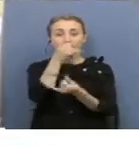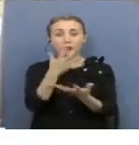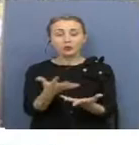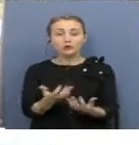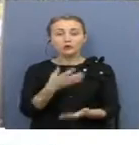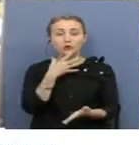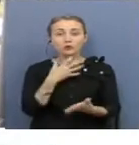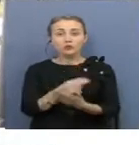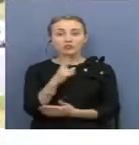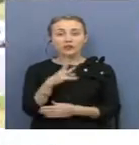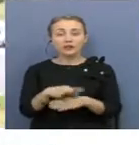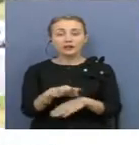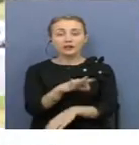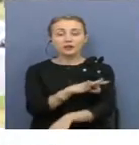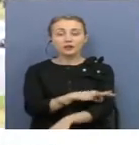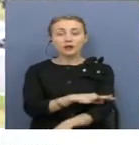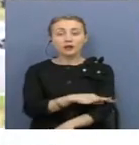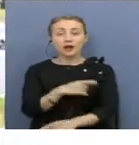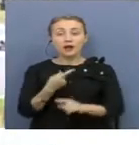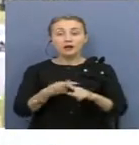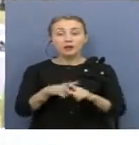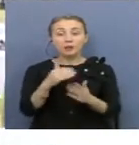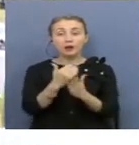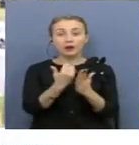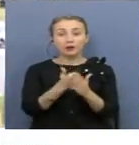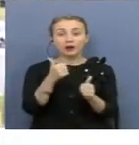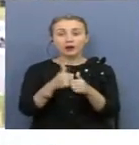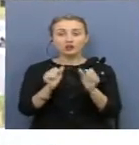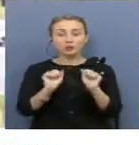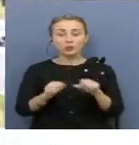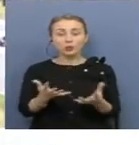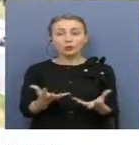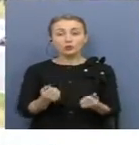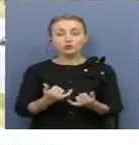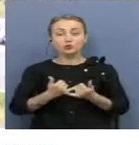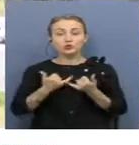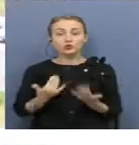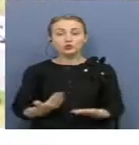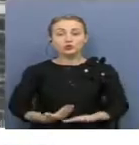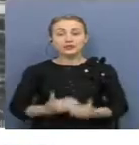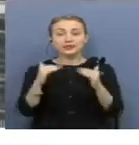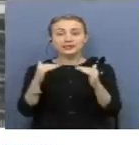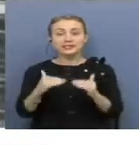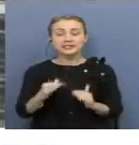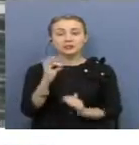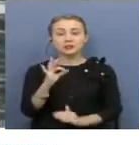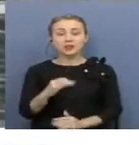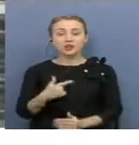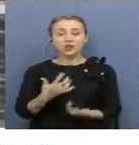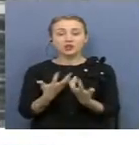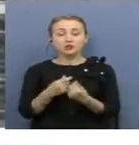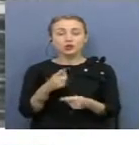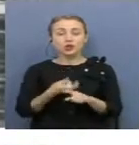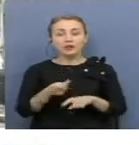халық үшін өте пайдалы. Соған байланысты қазіргі таңда көптеген тұрғын үйлер салынып, жас отбасылар пәтерге ие болуда. Болашақтың кілті табысты